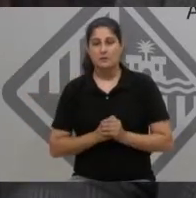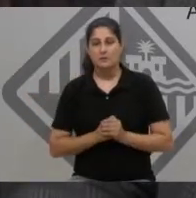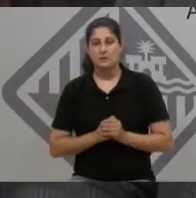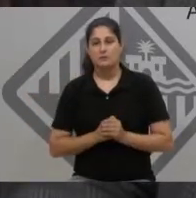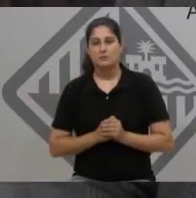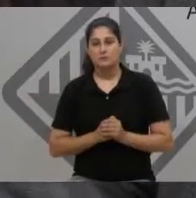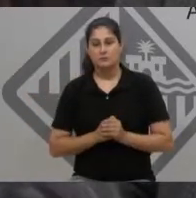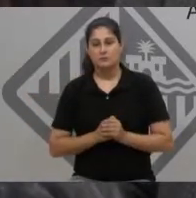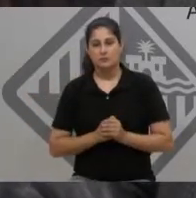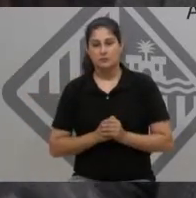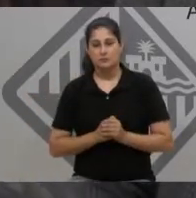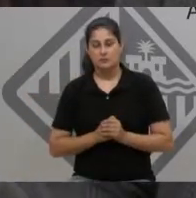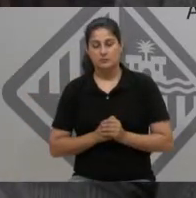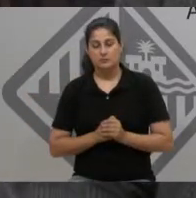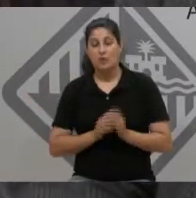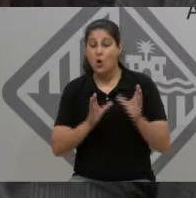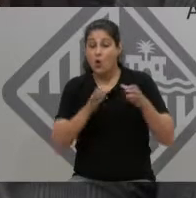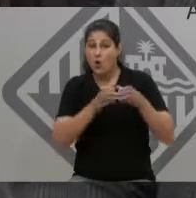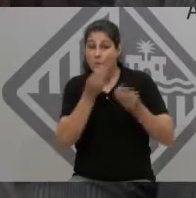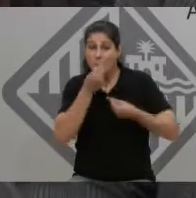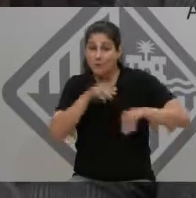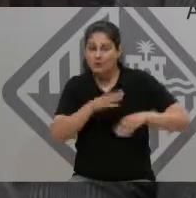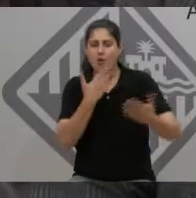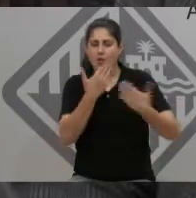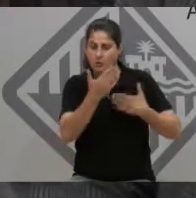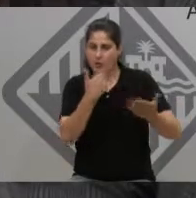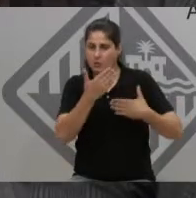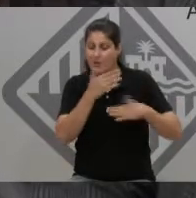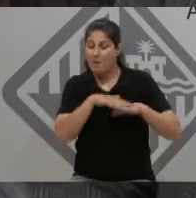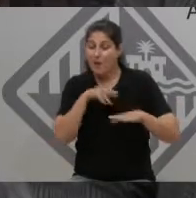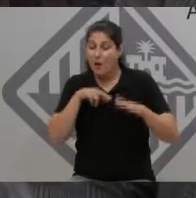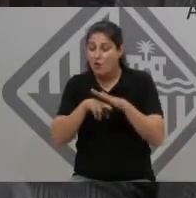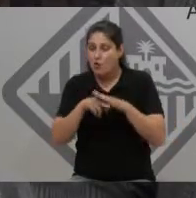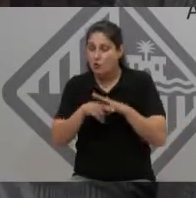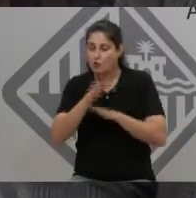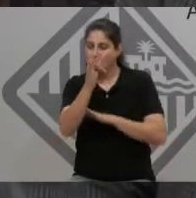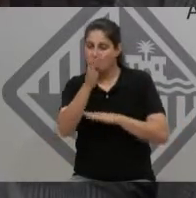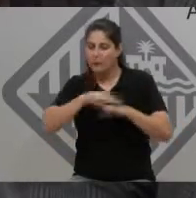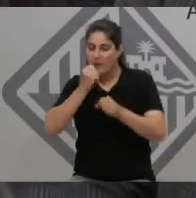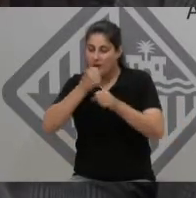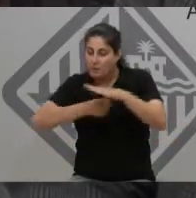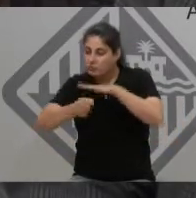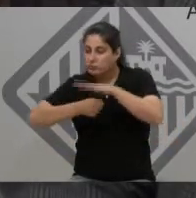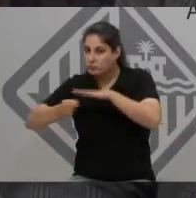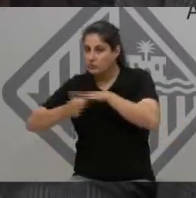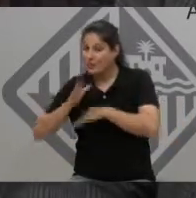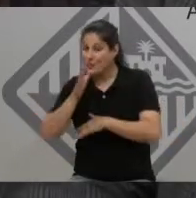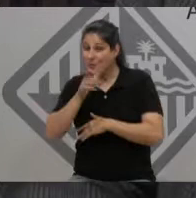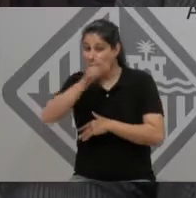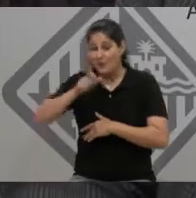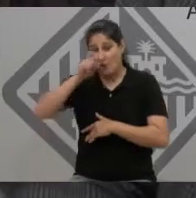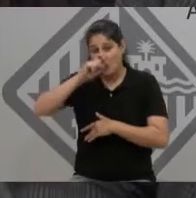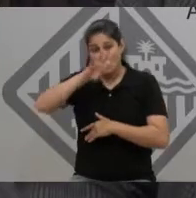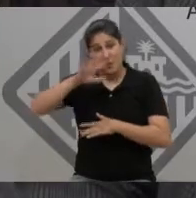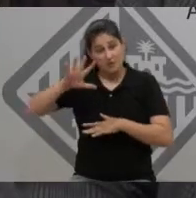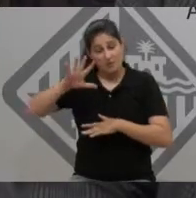negociats amb els representants d'aquests col·lectius a fi que se converteixi en un instrument útil per a inserció laboral, considerant que aquestes persones majors de